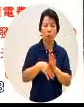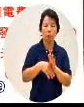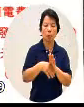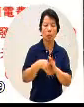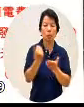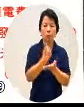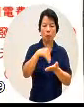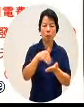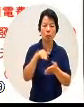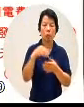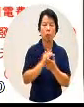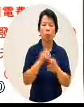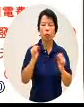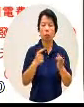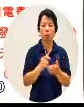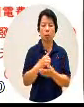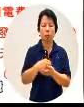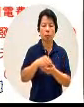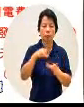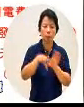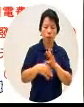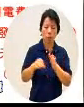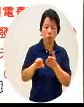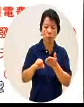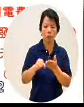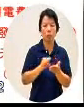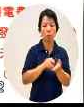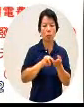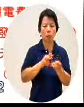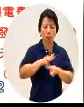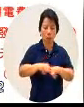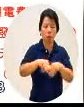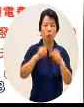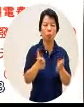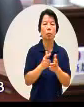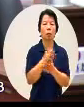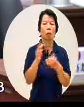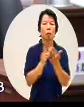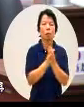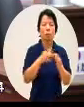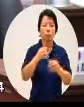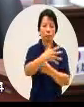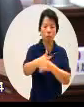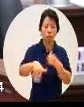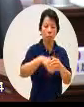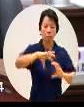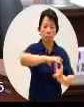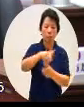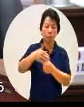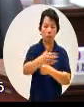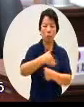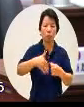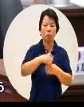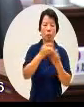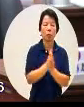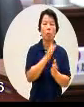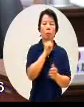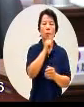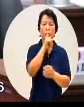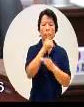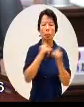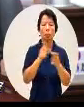不是編在稅出換句話說呢適應主場館花了八億蓋的太陽光電應該是高雄的資產